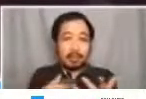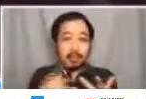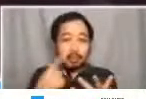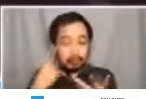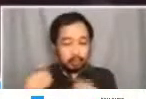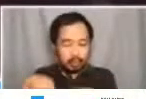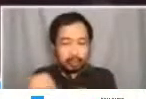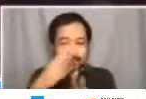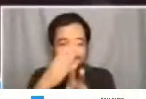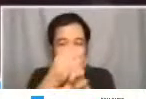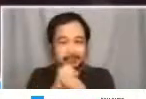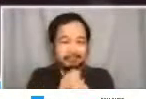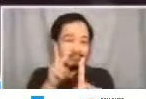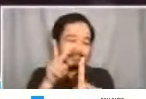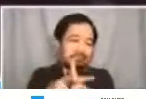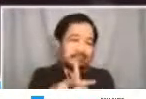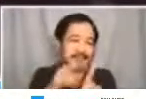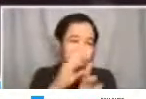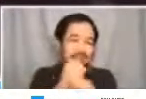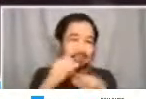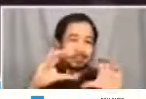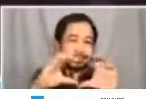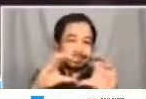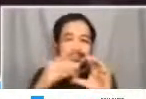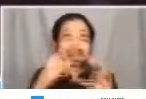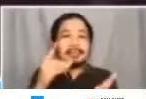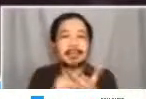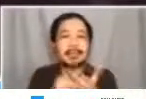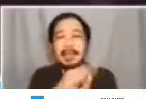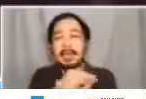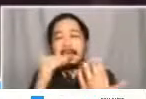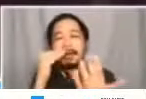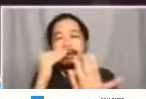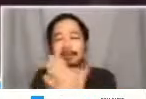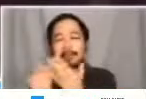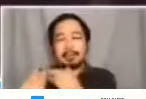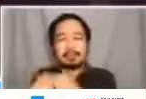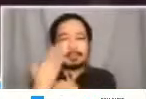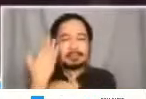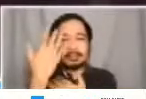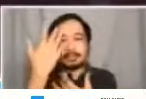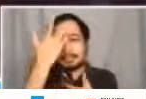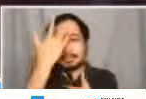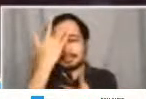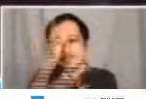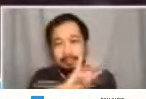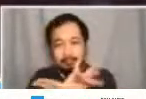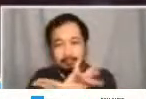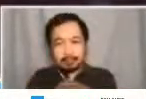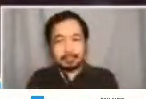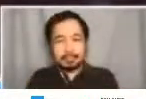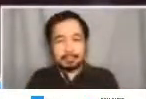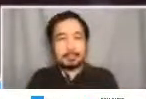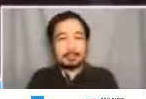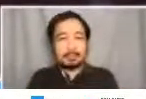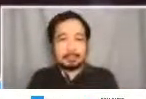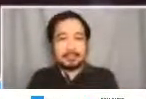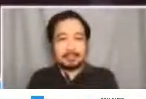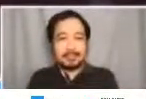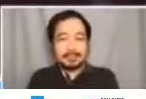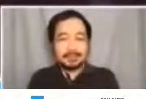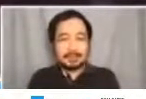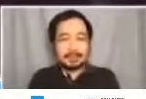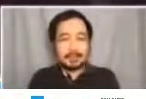at ipagpatuloy ang municipal security checkpoint. Kaugnay dito, nananawagan si Southern Leyte Governor Damian